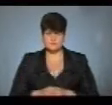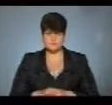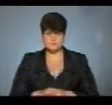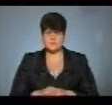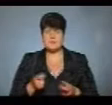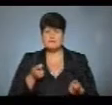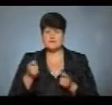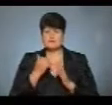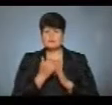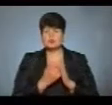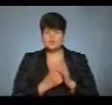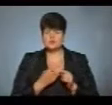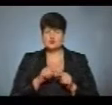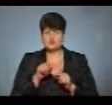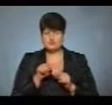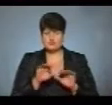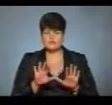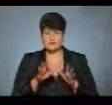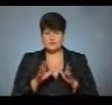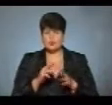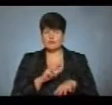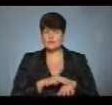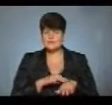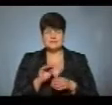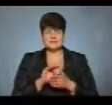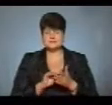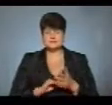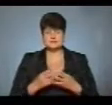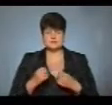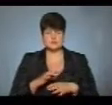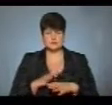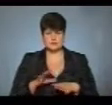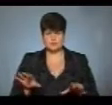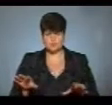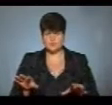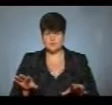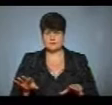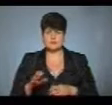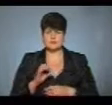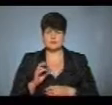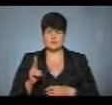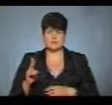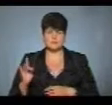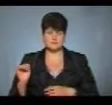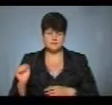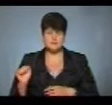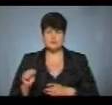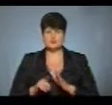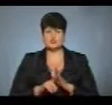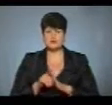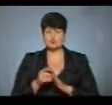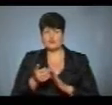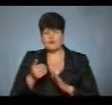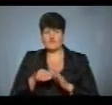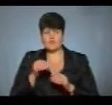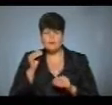Адміністративний протокол щодо цього випадку поліцейські ще не склали, повідомив речник Нацполіції області Сергій Крета. Спочатку передвиборчої кампанії